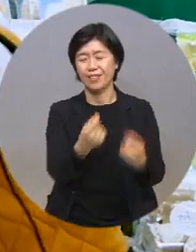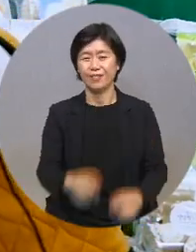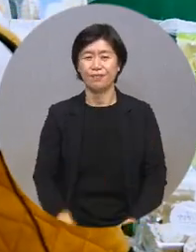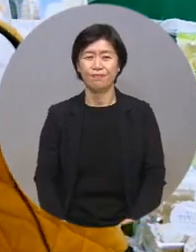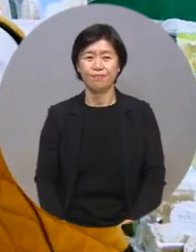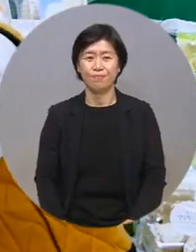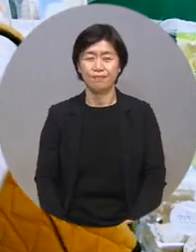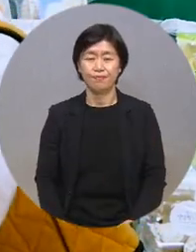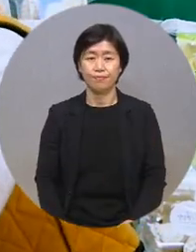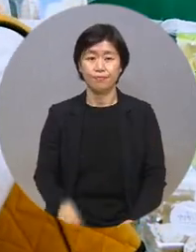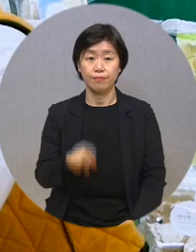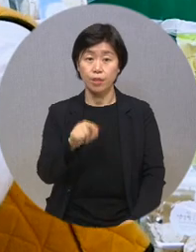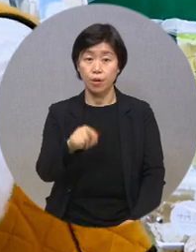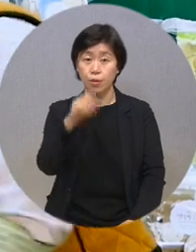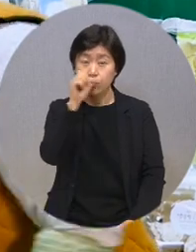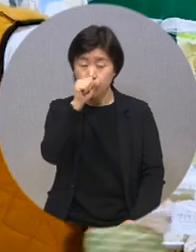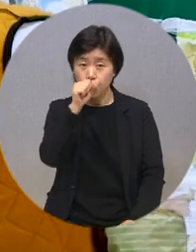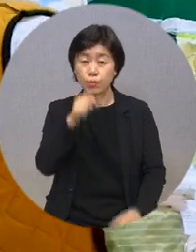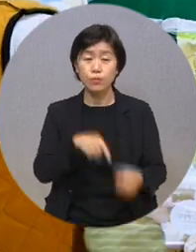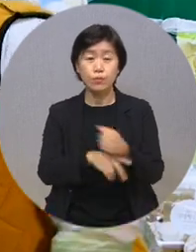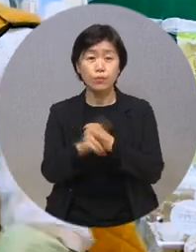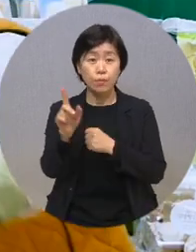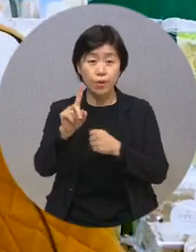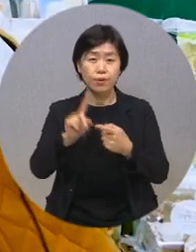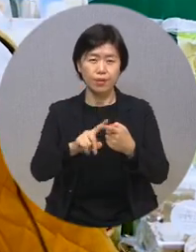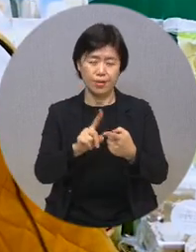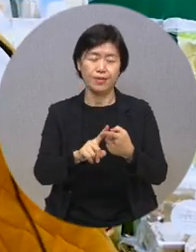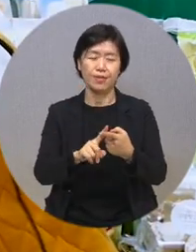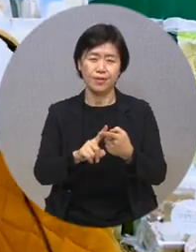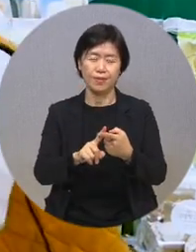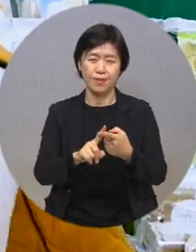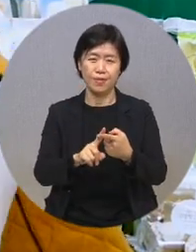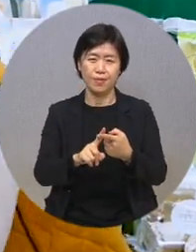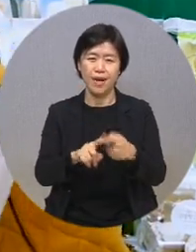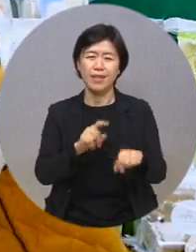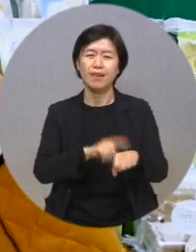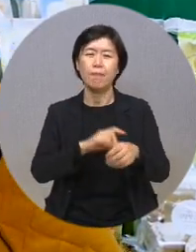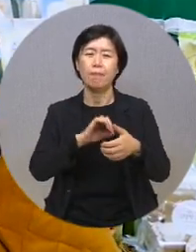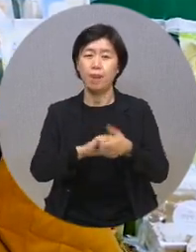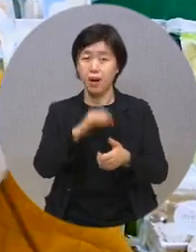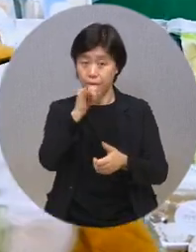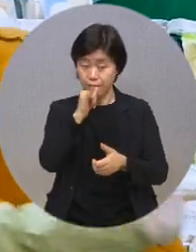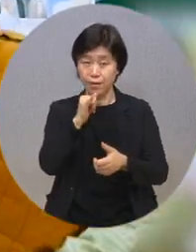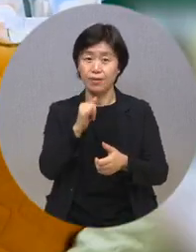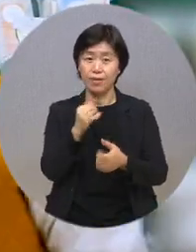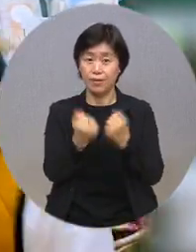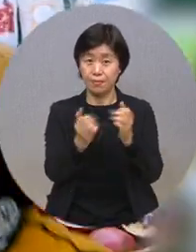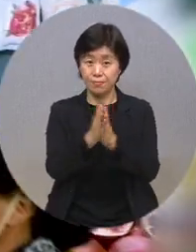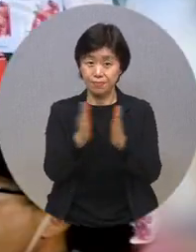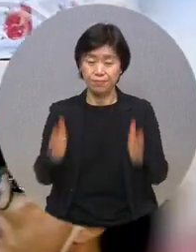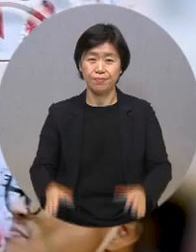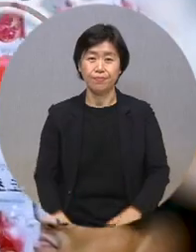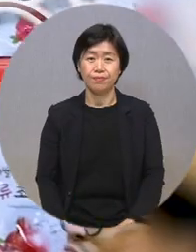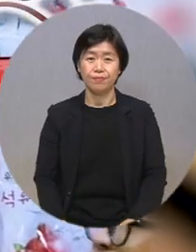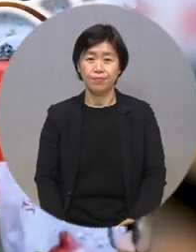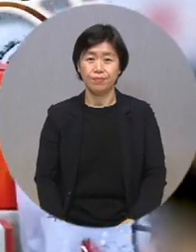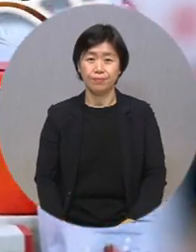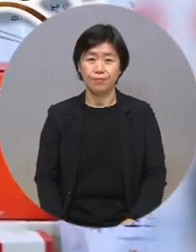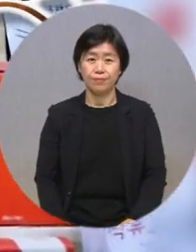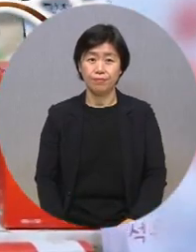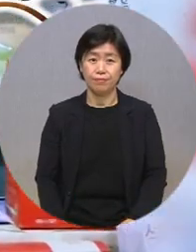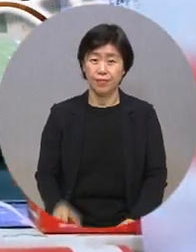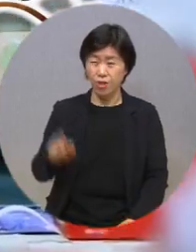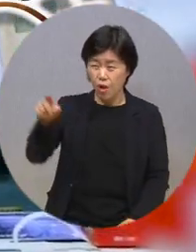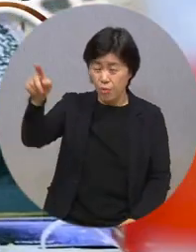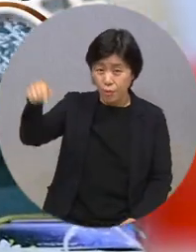고흥의 석류가 왜 좋은지 지금부터 주어진 시간 30초 동안 오호. 출발합니다. 출발! 아까 이제 기차역에 오실